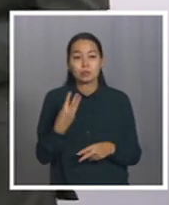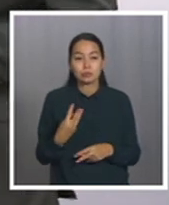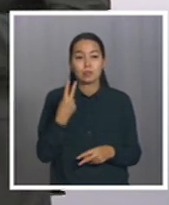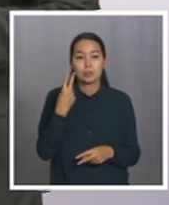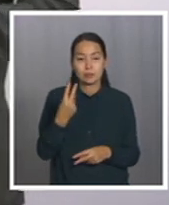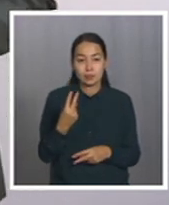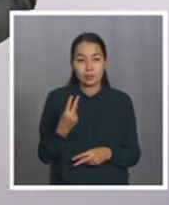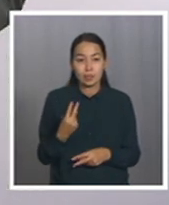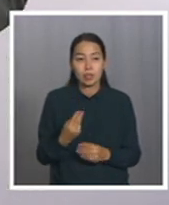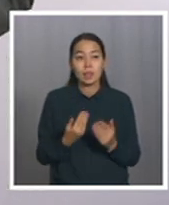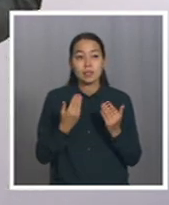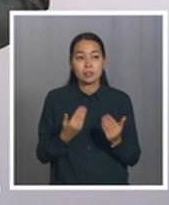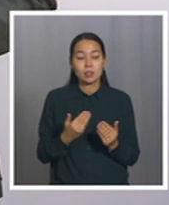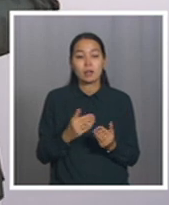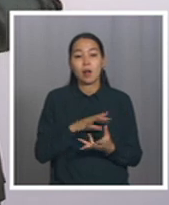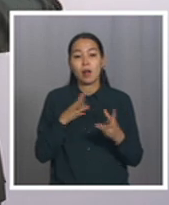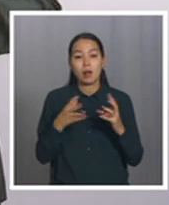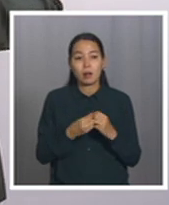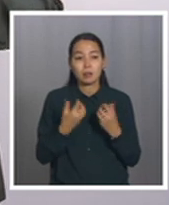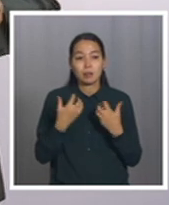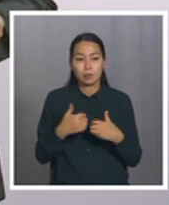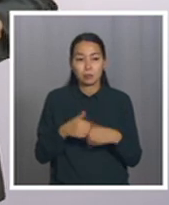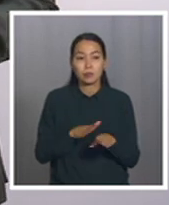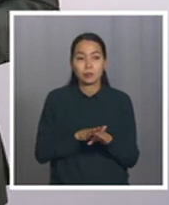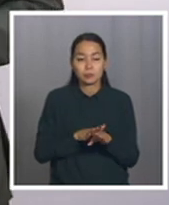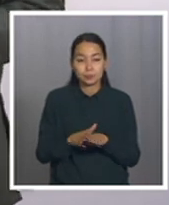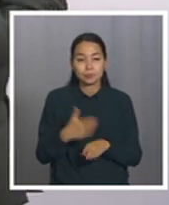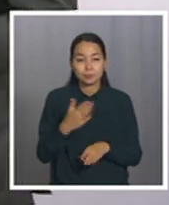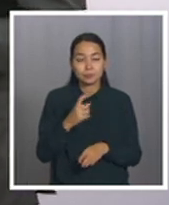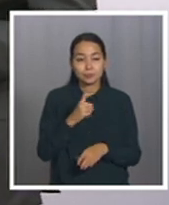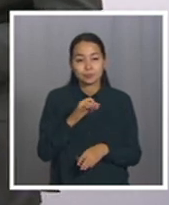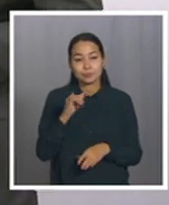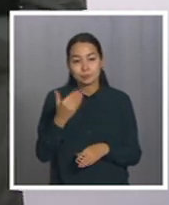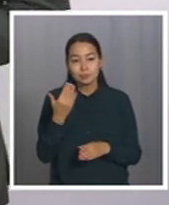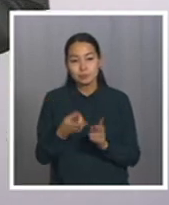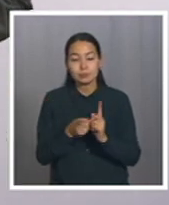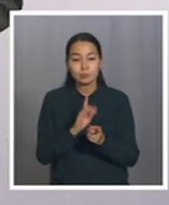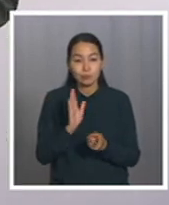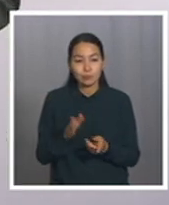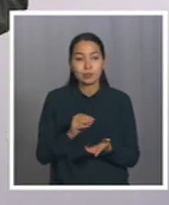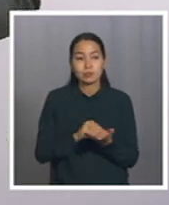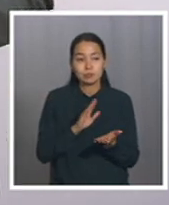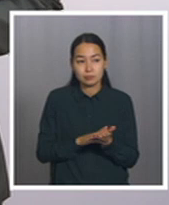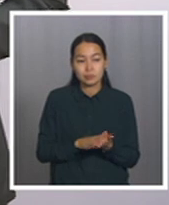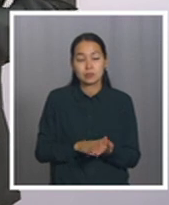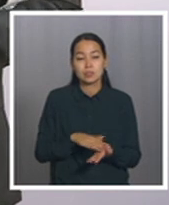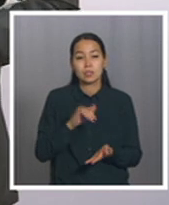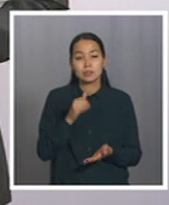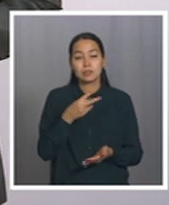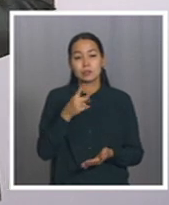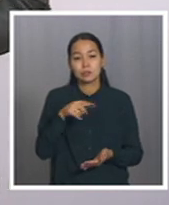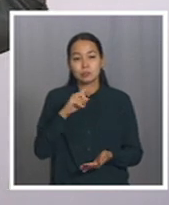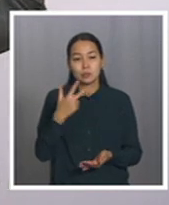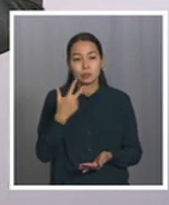Енді тағы да алгоритмді қолданамыз, яғни x-ті y арқылы түрлендіреміз. Функцияны жазып аламыз, y тең болады бізде түбірдің астында